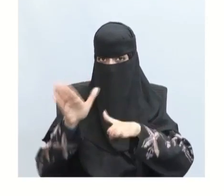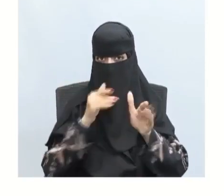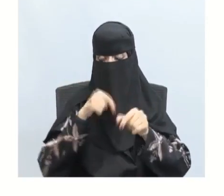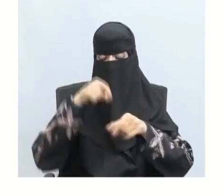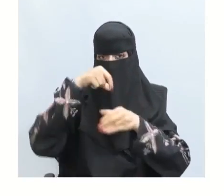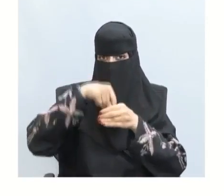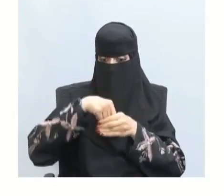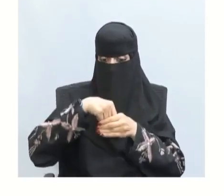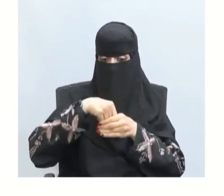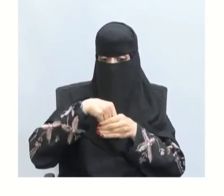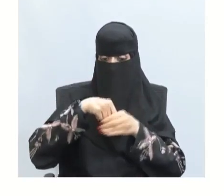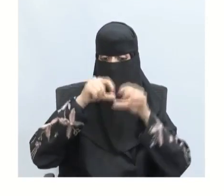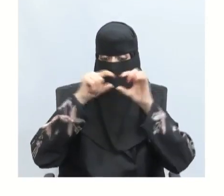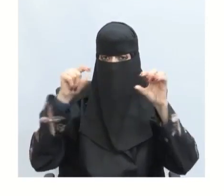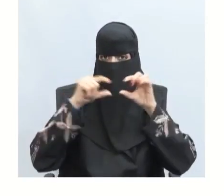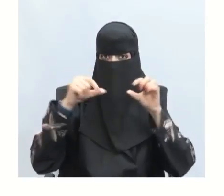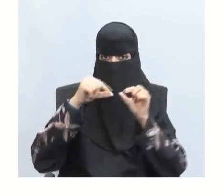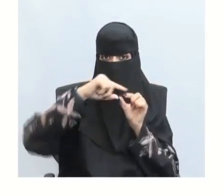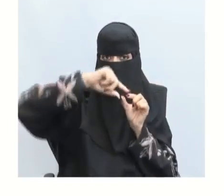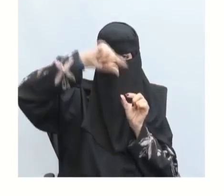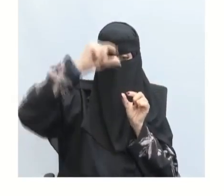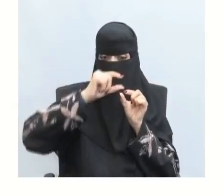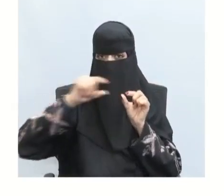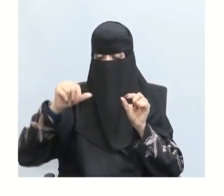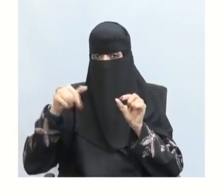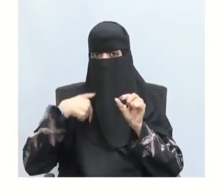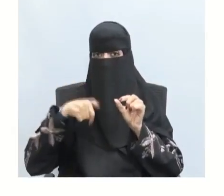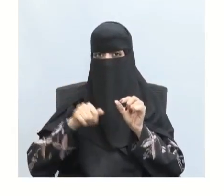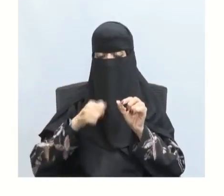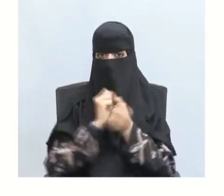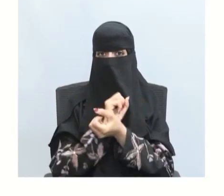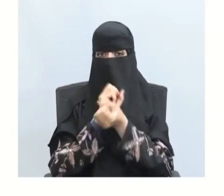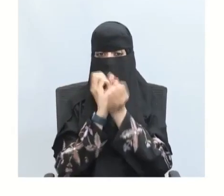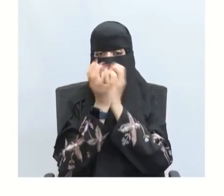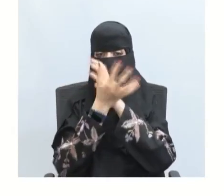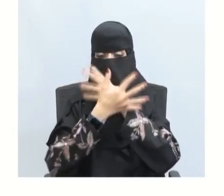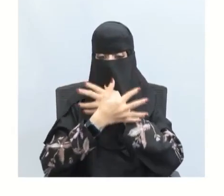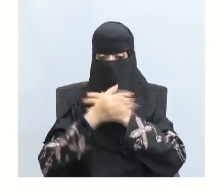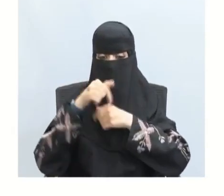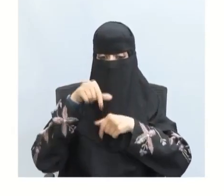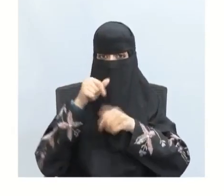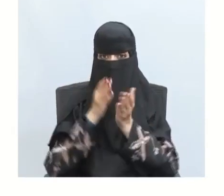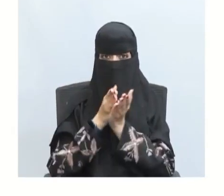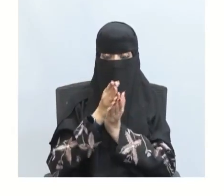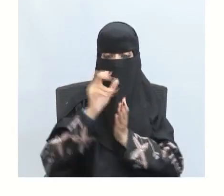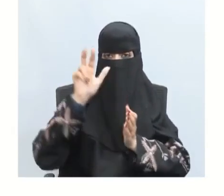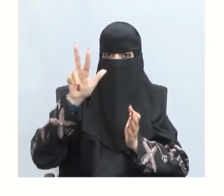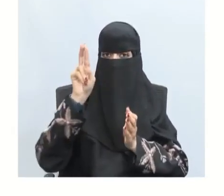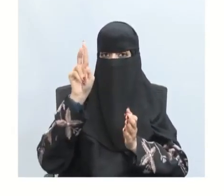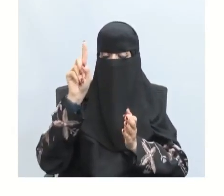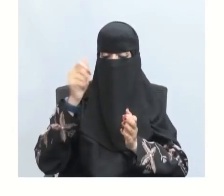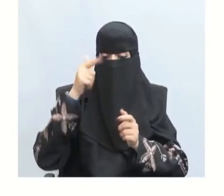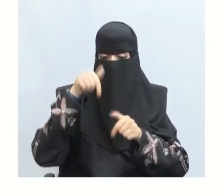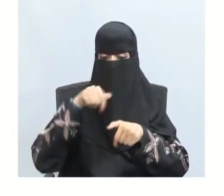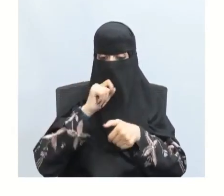في اذرع مجرد ضرب التبانه وهي عباره عن